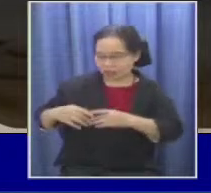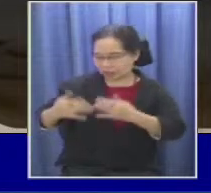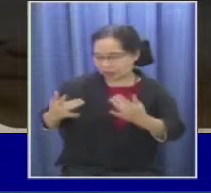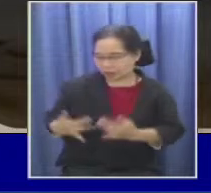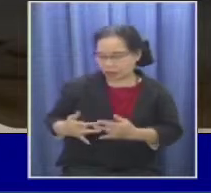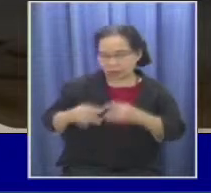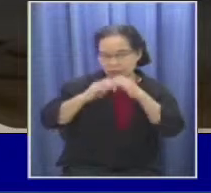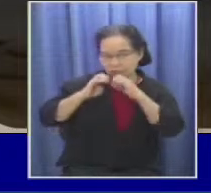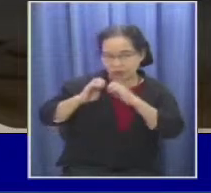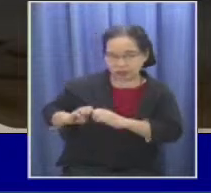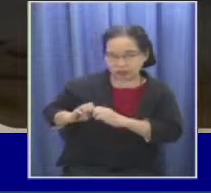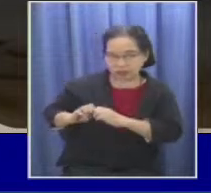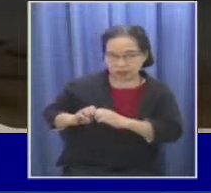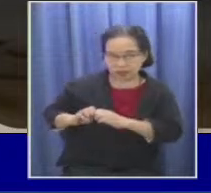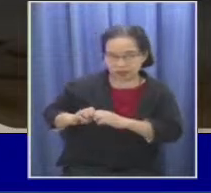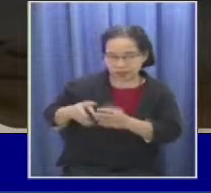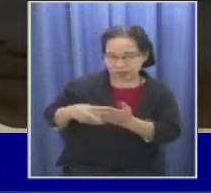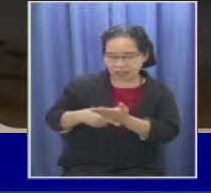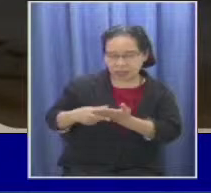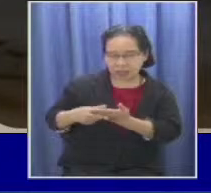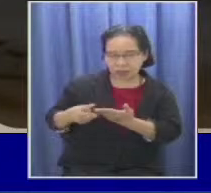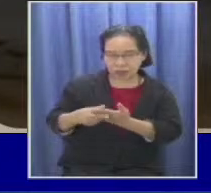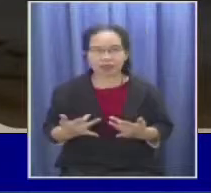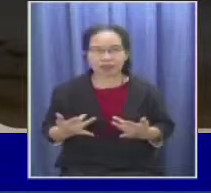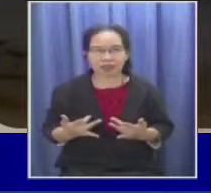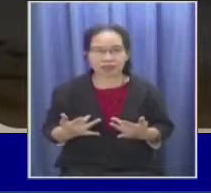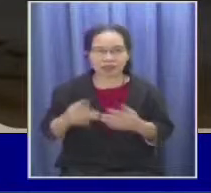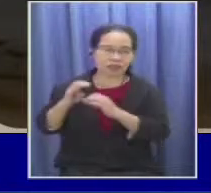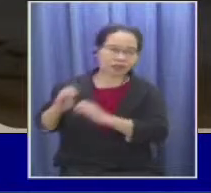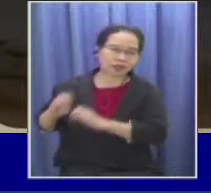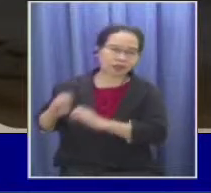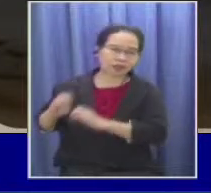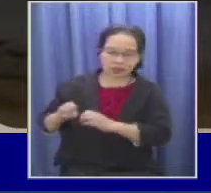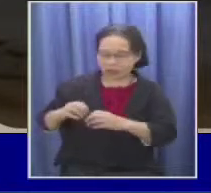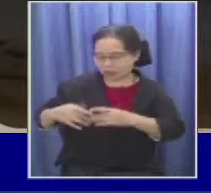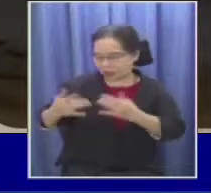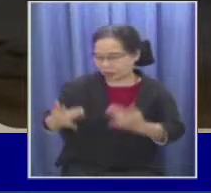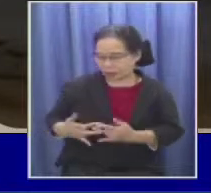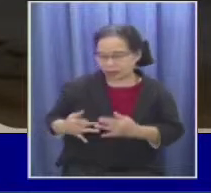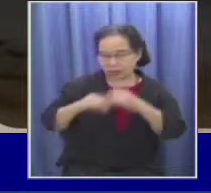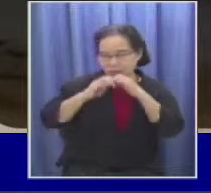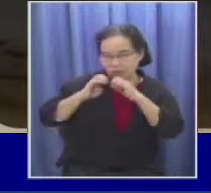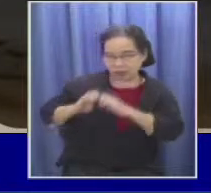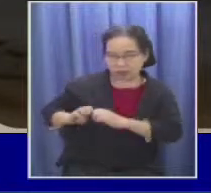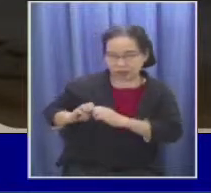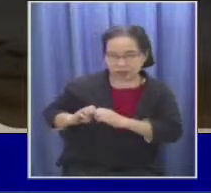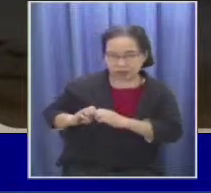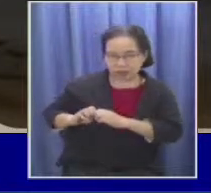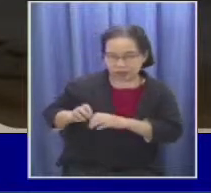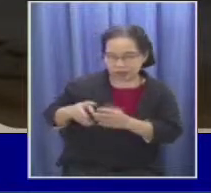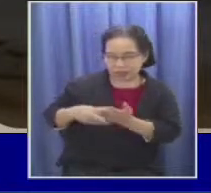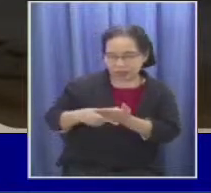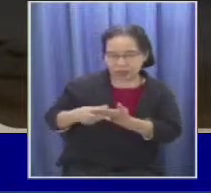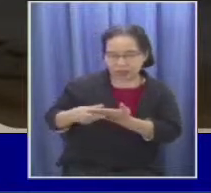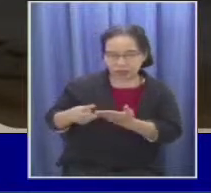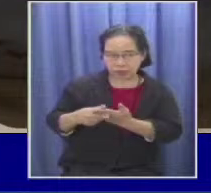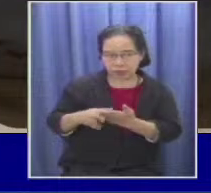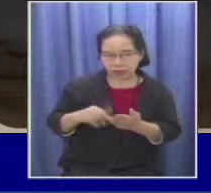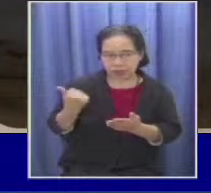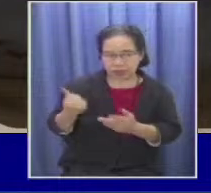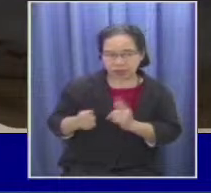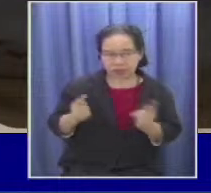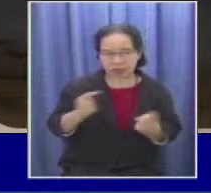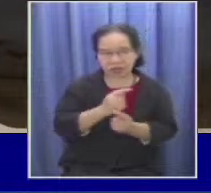yi ɛyɛ na da asene nneɛma nyinaa Twerɛ Kronkron ne kasa nkyerɛ asiefo foforo mu na sɛ na akoma no